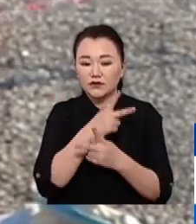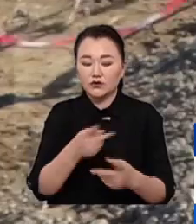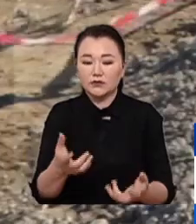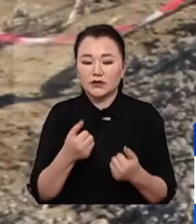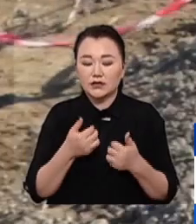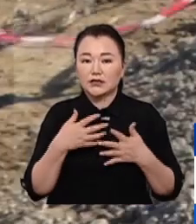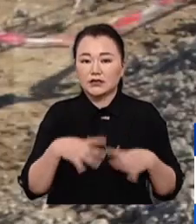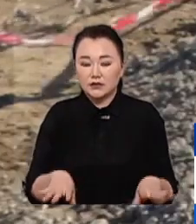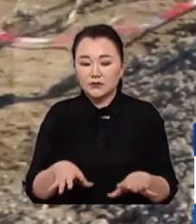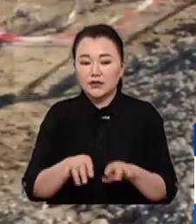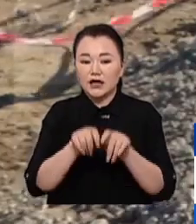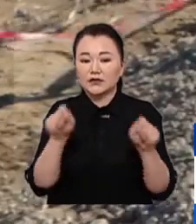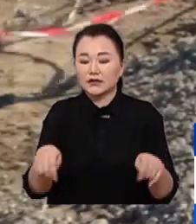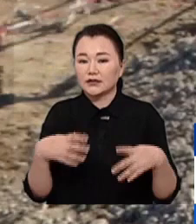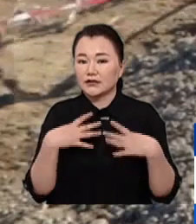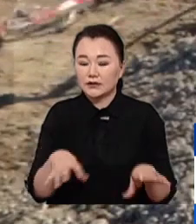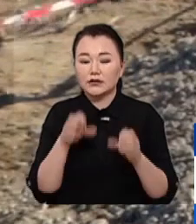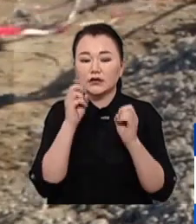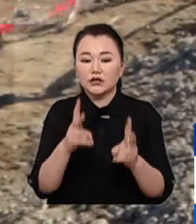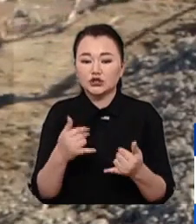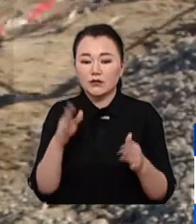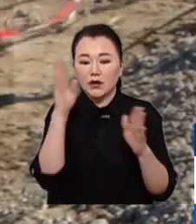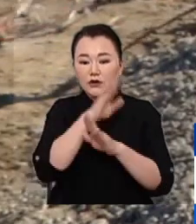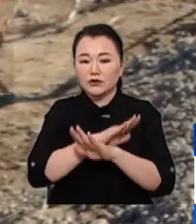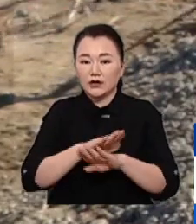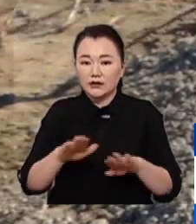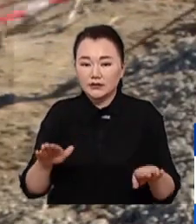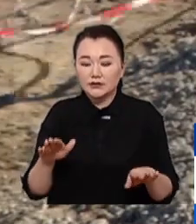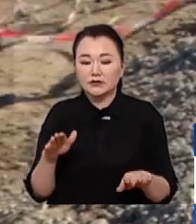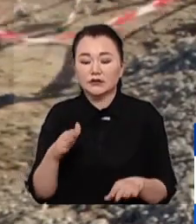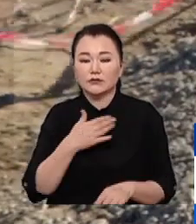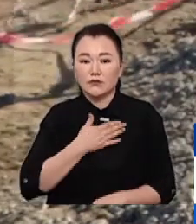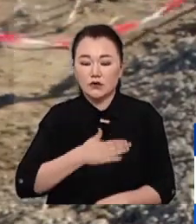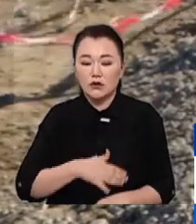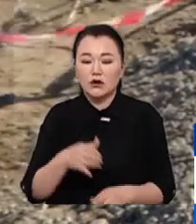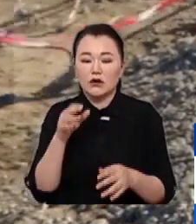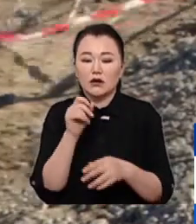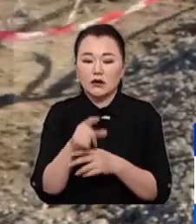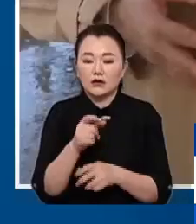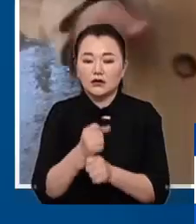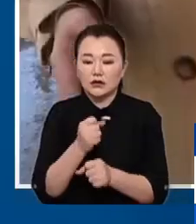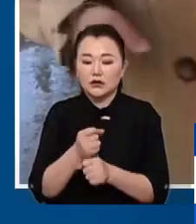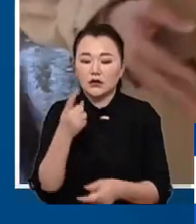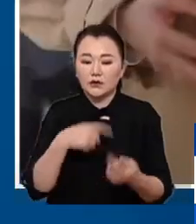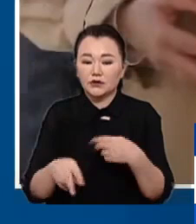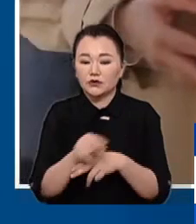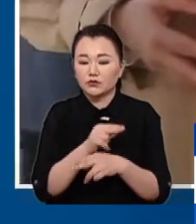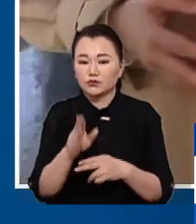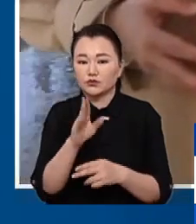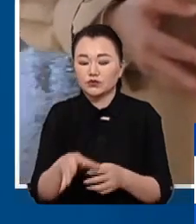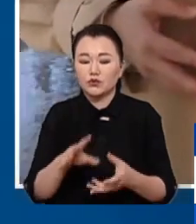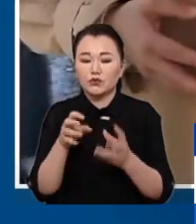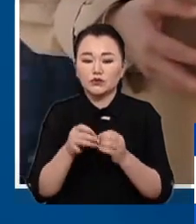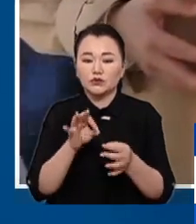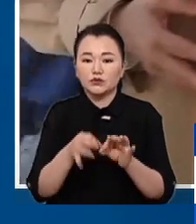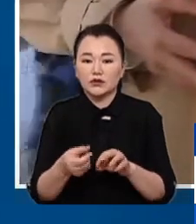принят. Как только вот сейчас погода наладится, подрядчики приступят к работе. В общей сложности в регионе